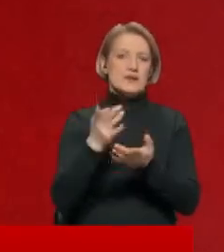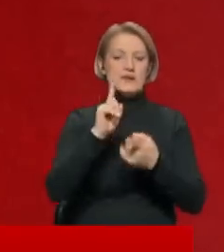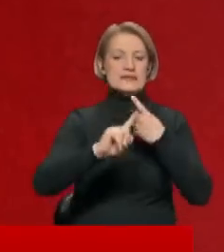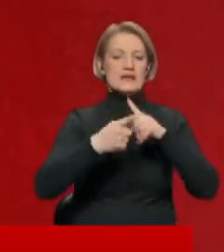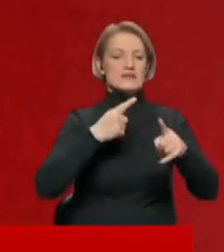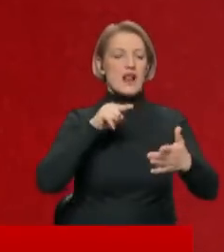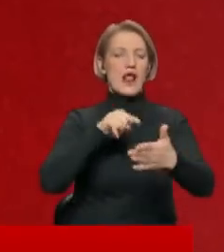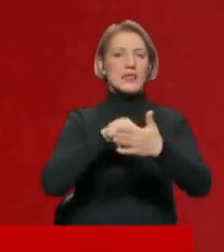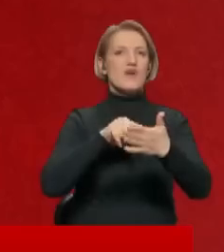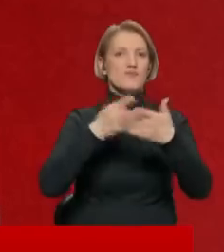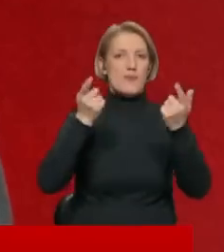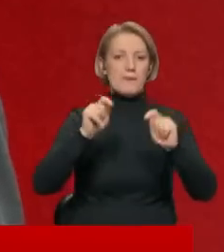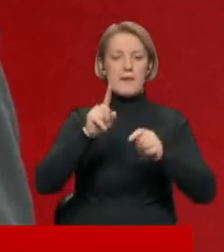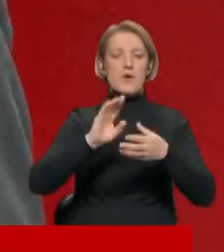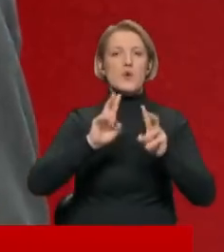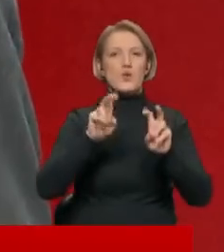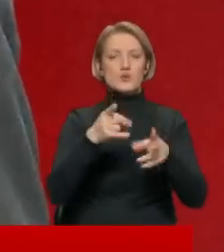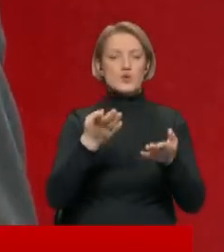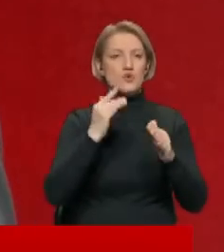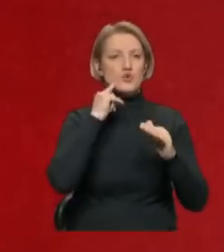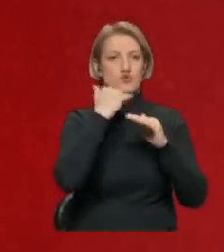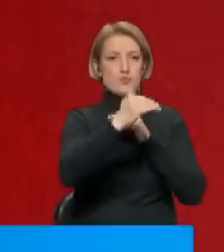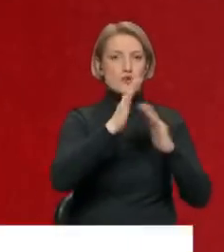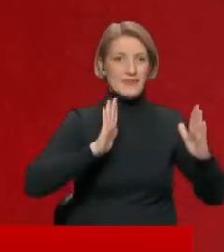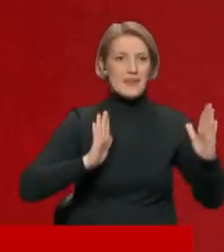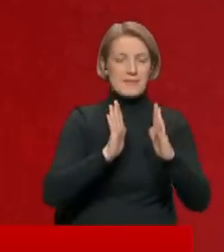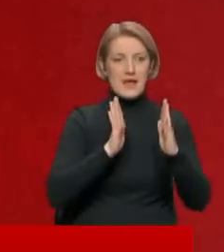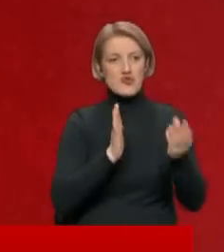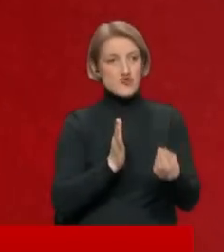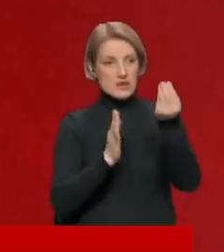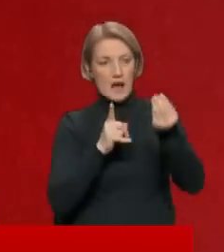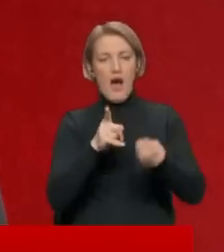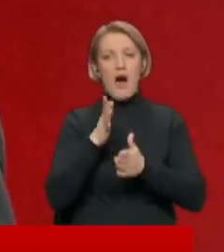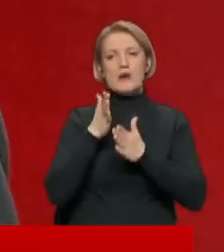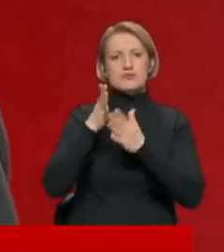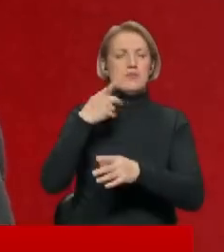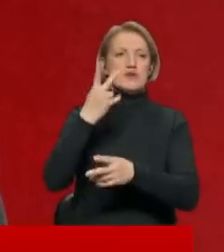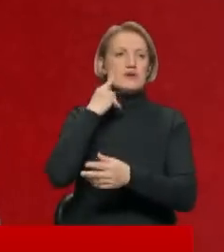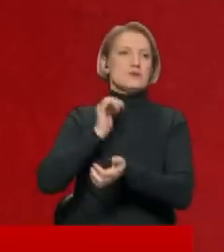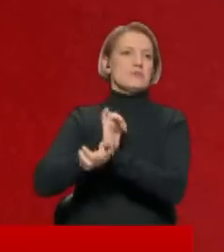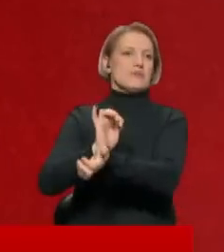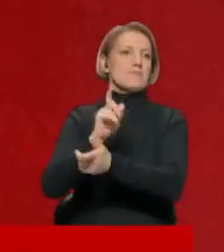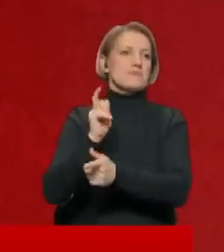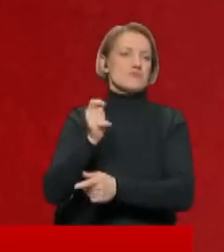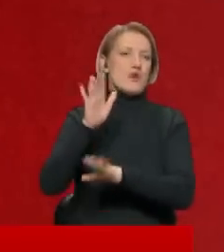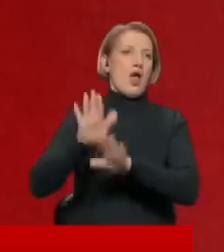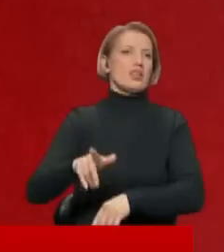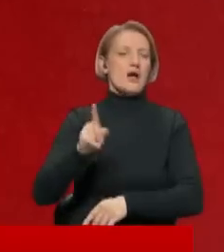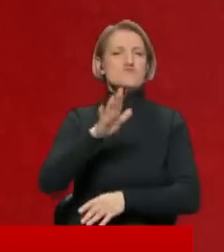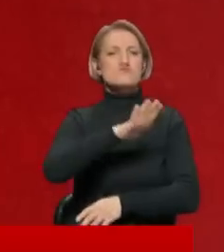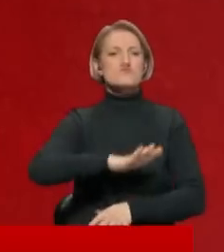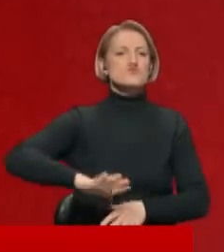siyasal hedefleme yaparak mevzuyu ama toplumsal tepki olunca bunun üzerine gitmek mecburiyetinde kaldı o açıdan Bütün